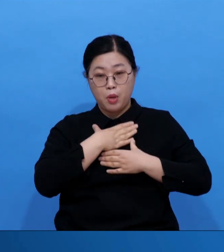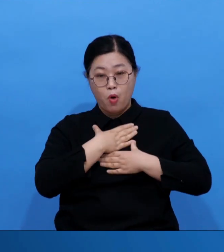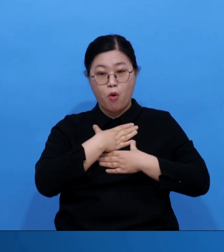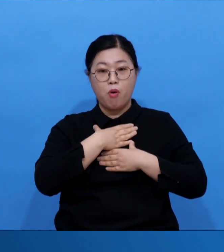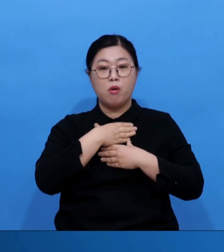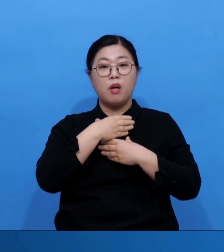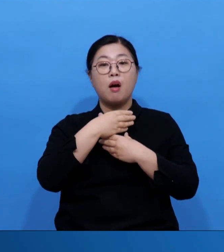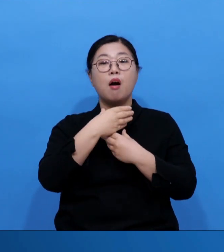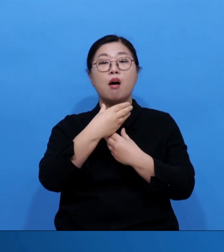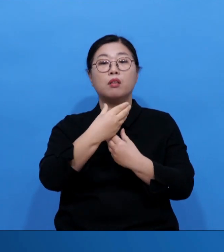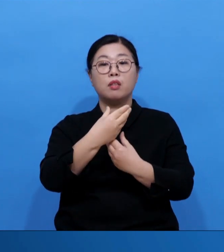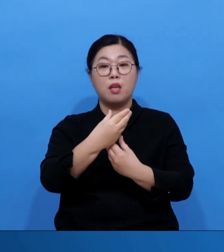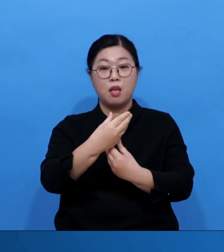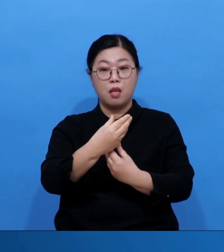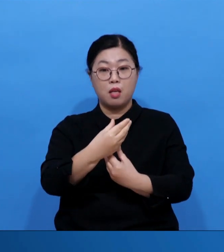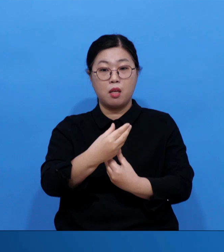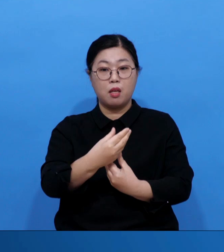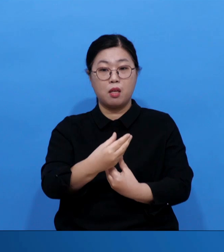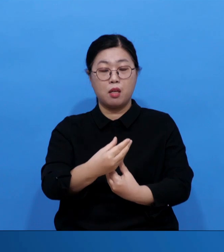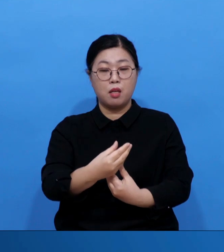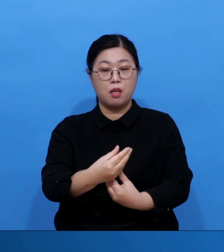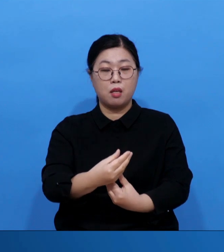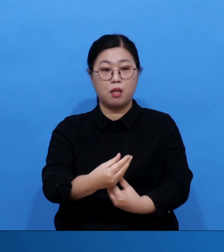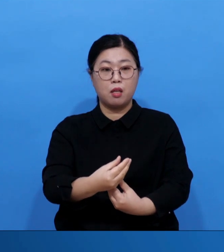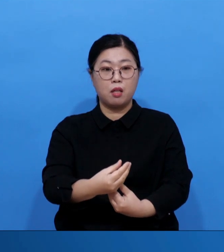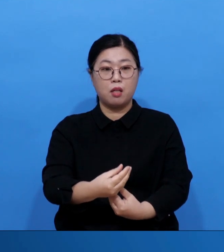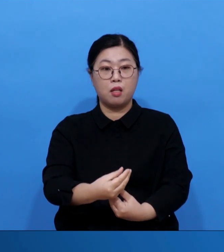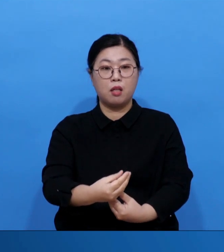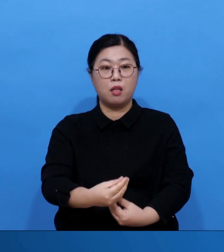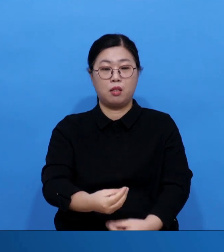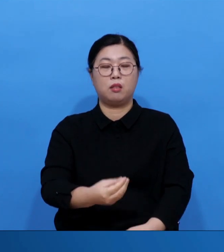영혼 평안해